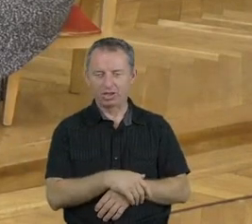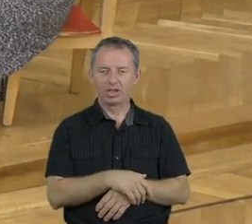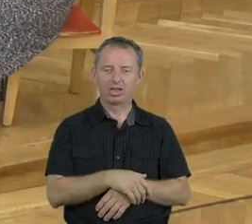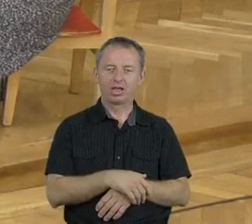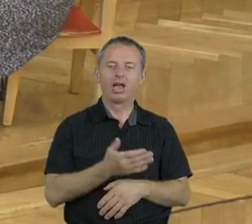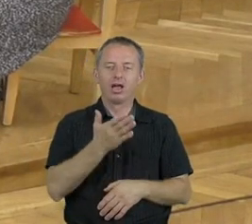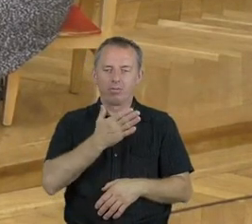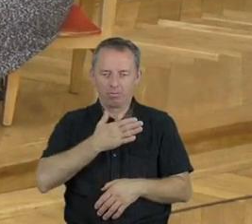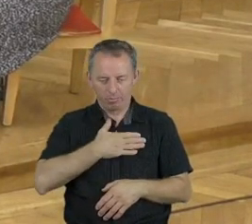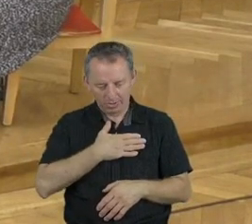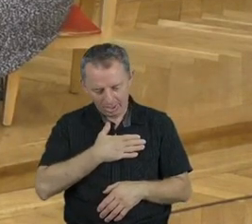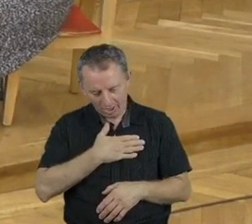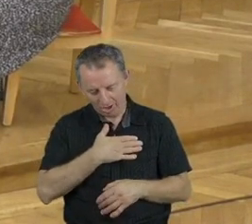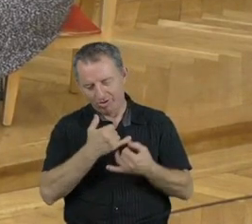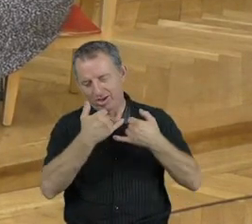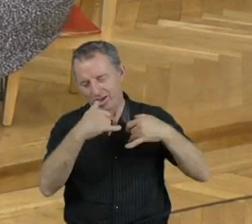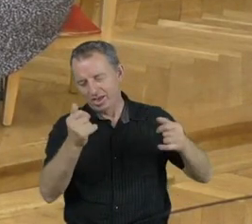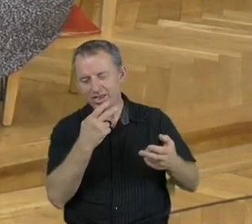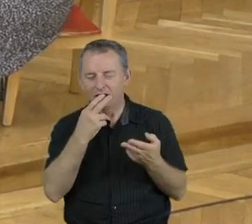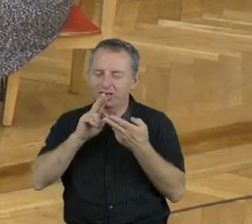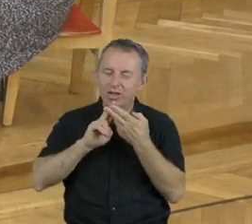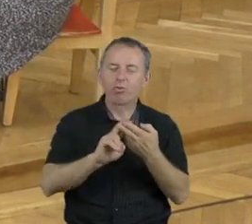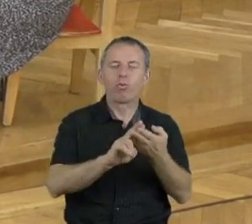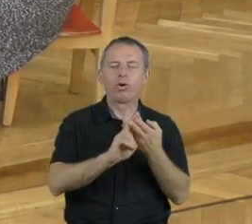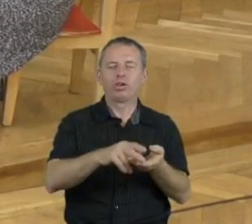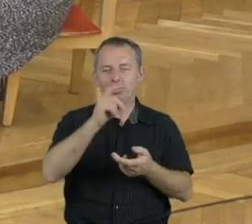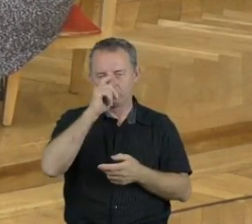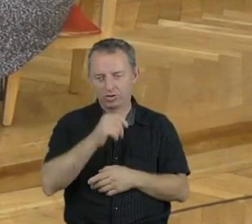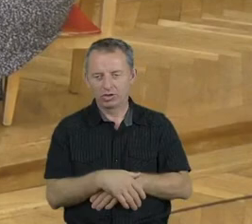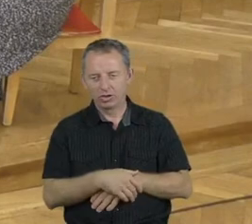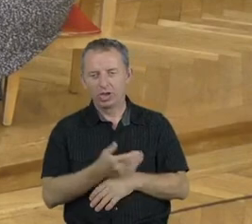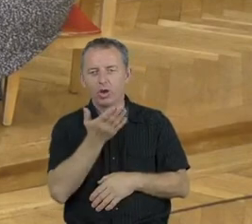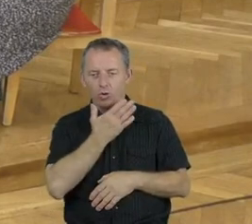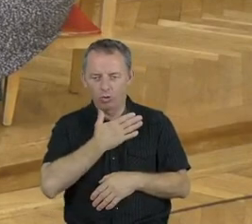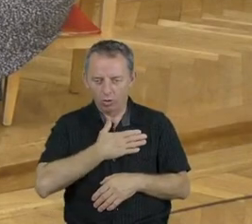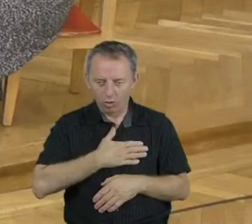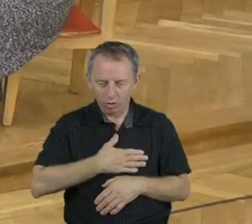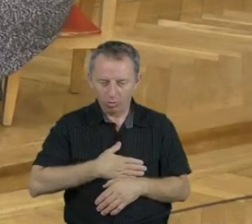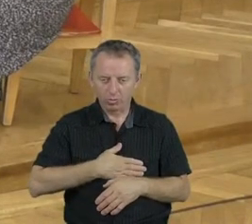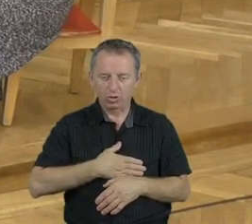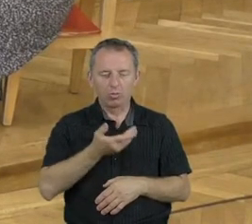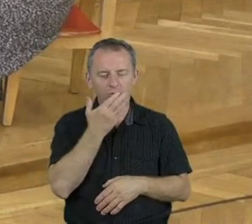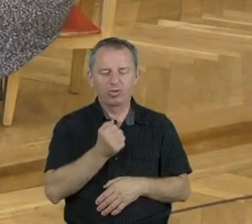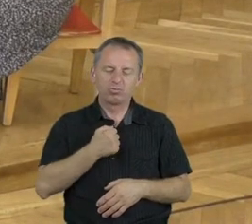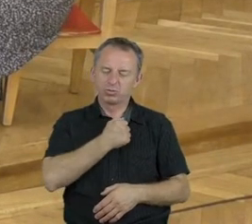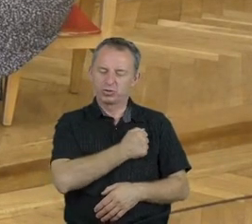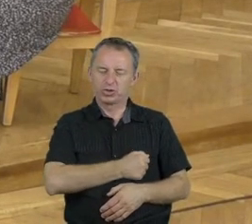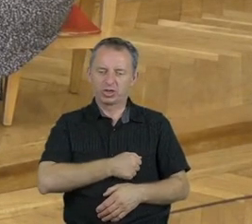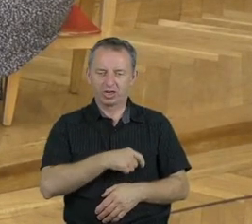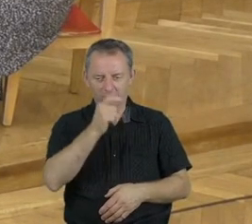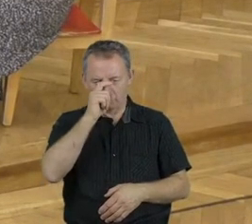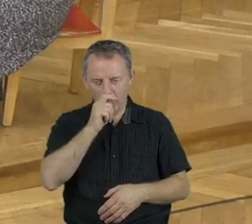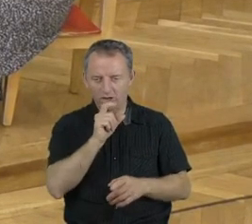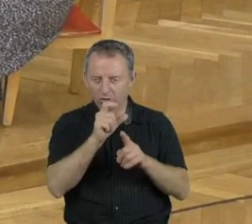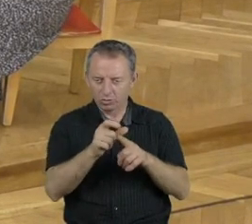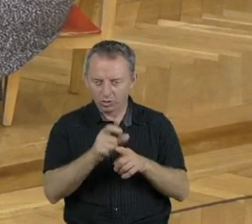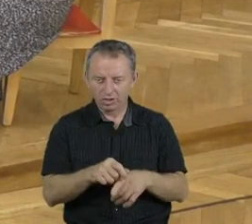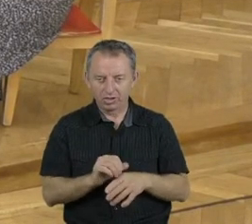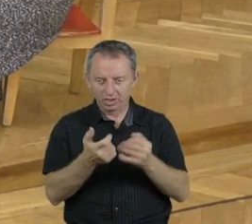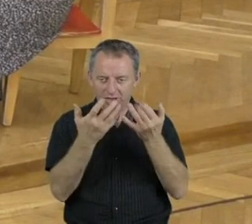miał pewną inną skłonność. Lubił mówić przykre słowa. Nie zawsze